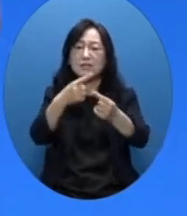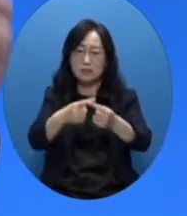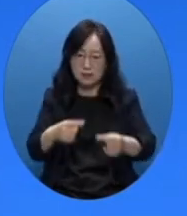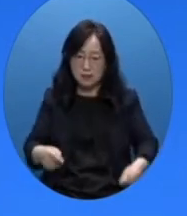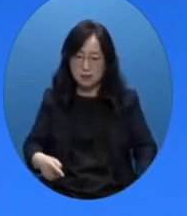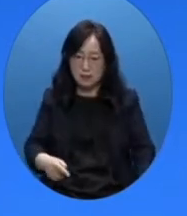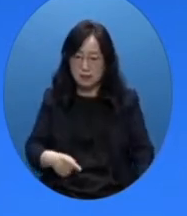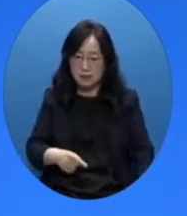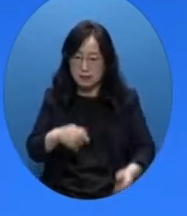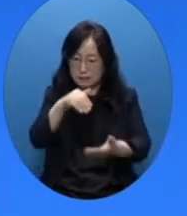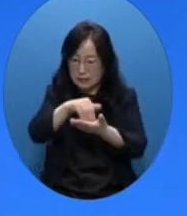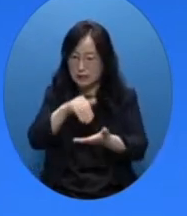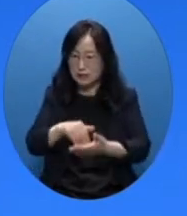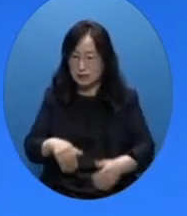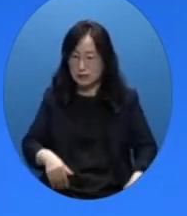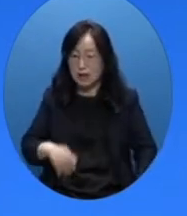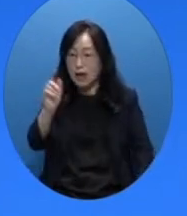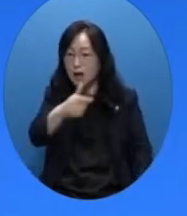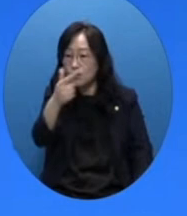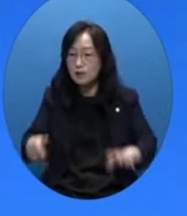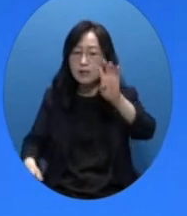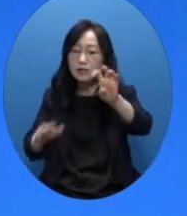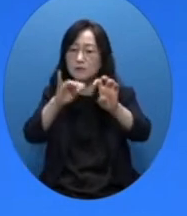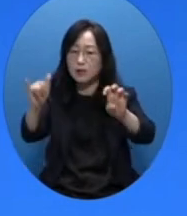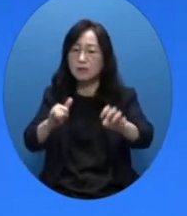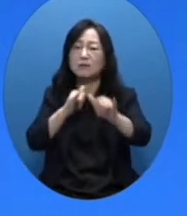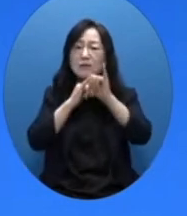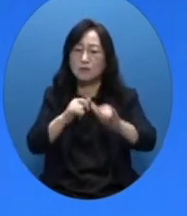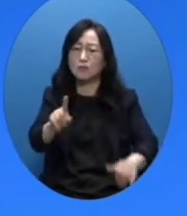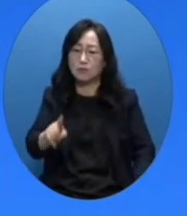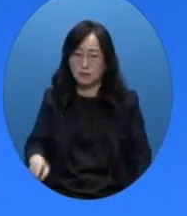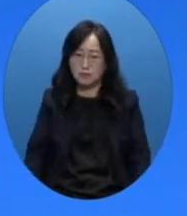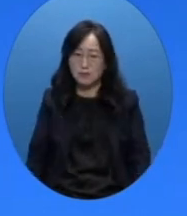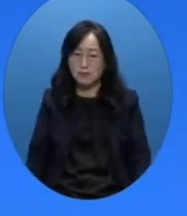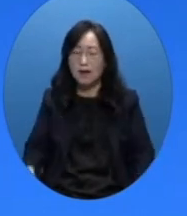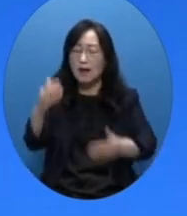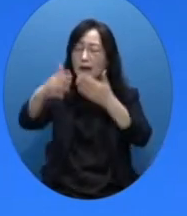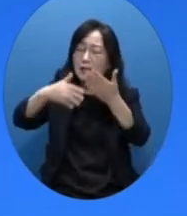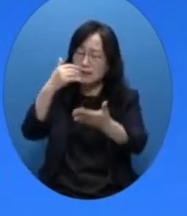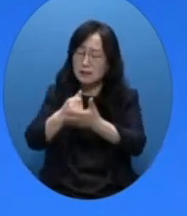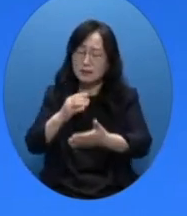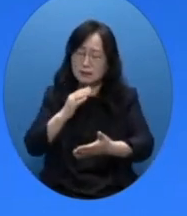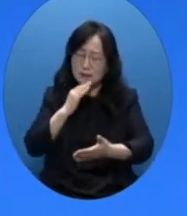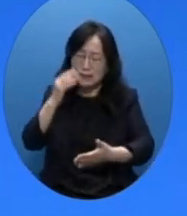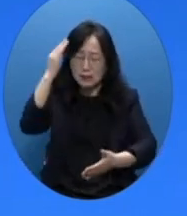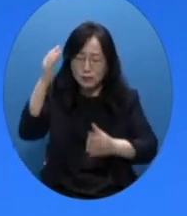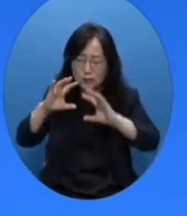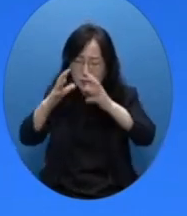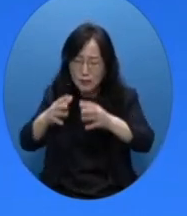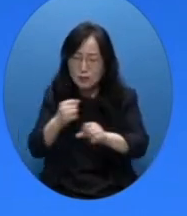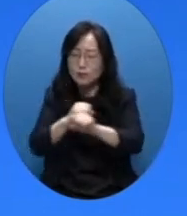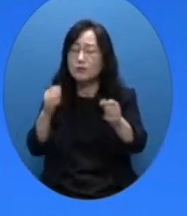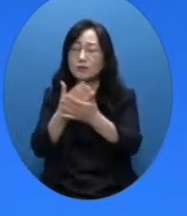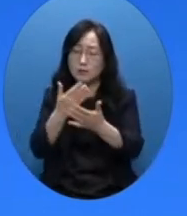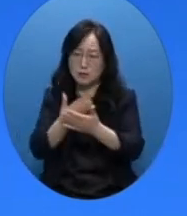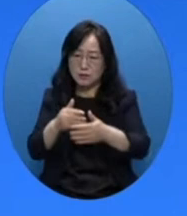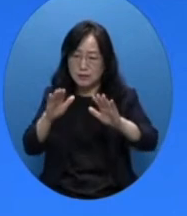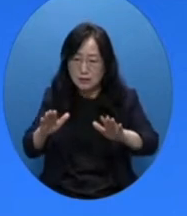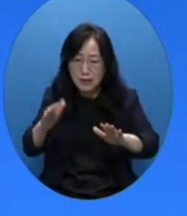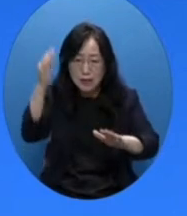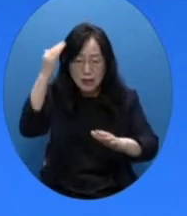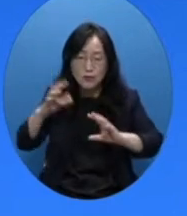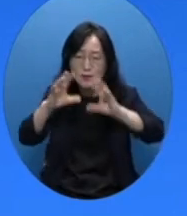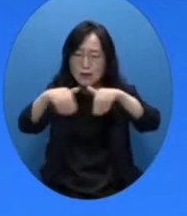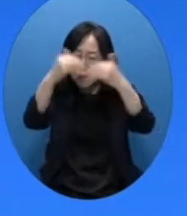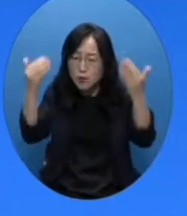하루에 40명씩 자살을 하고 있으니까요. 하나님, 우리 대한민국을 용서하여 주옵소서. 이제 우리 대한민국의